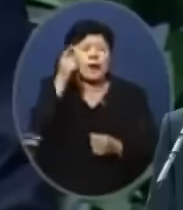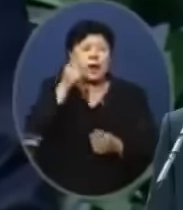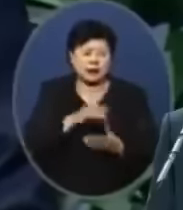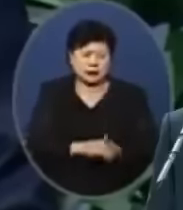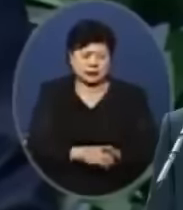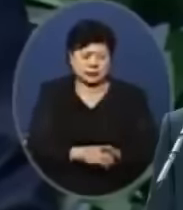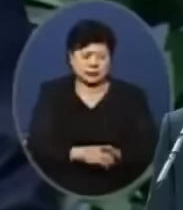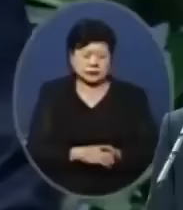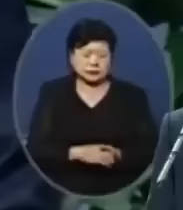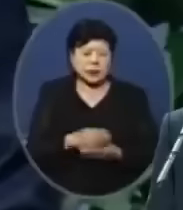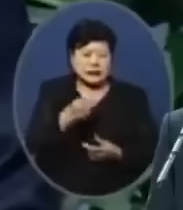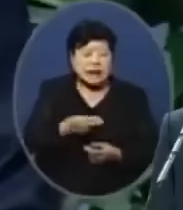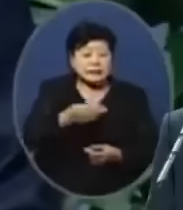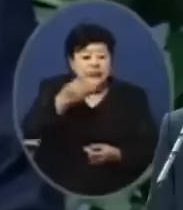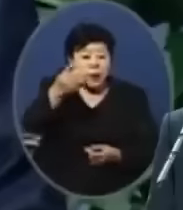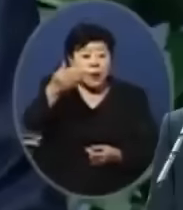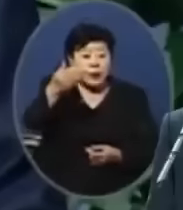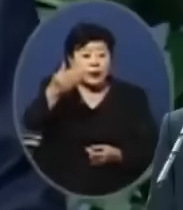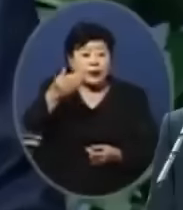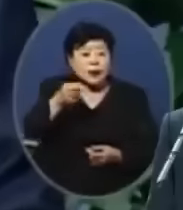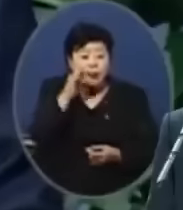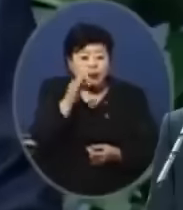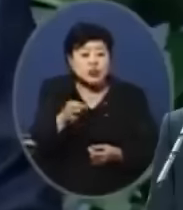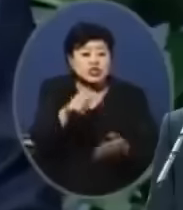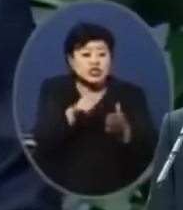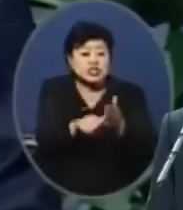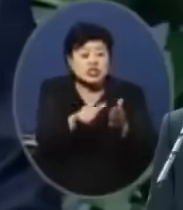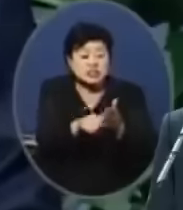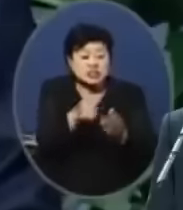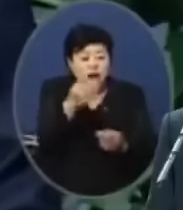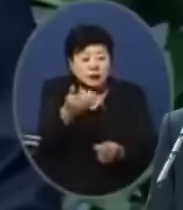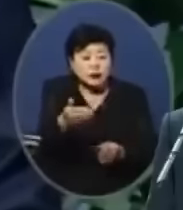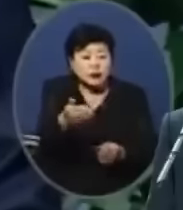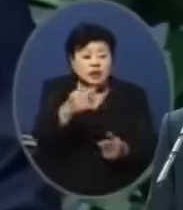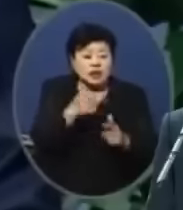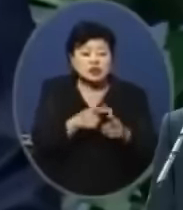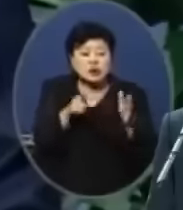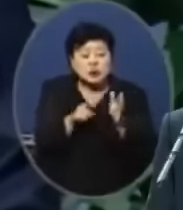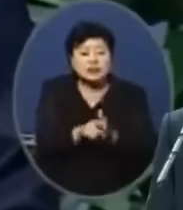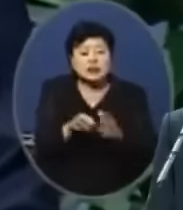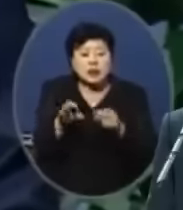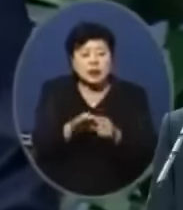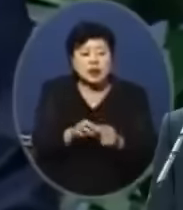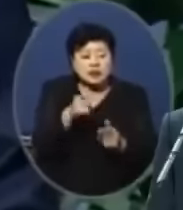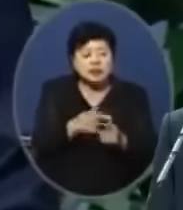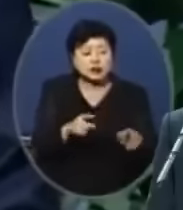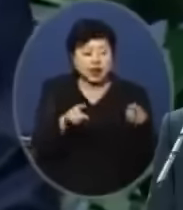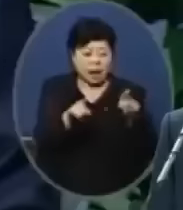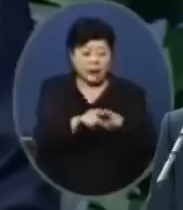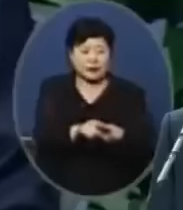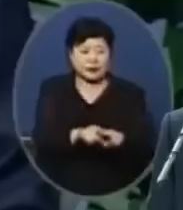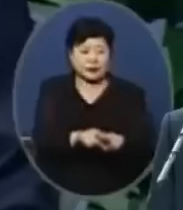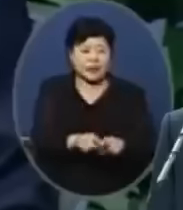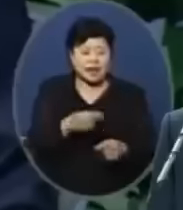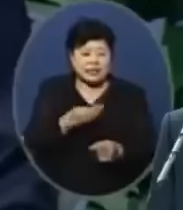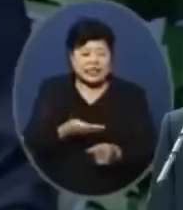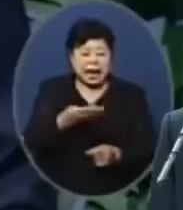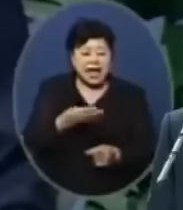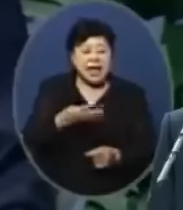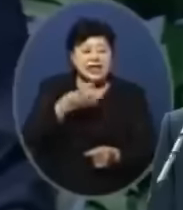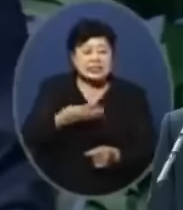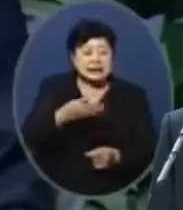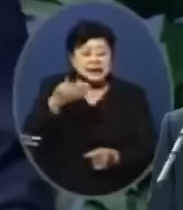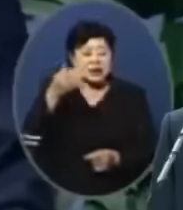것인데 3차원적인 인간, 물질적인 인간 여러분이 예수님을 믿으면 그리스도와 함께 차원이